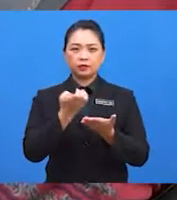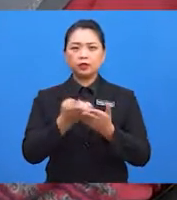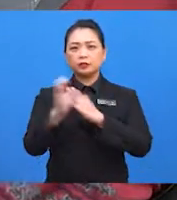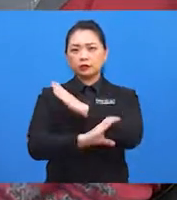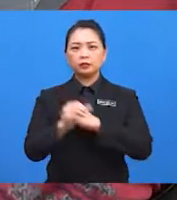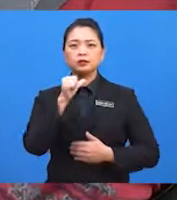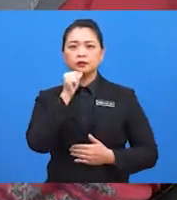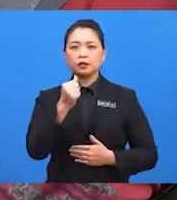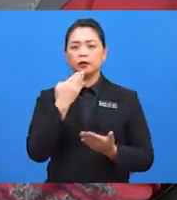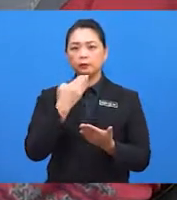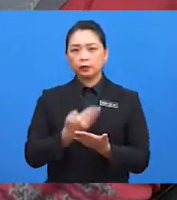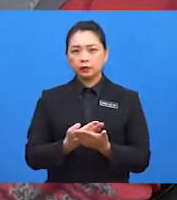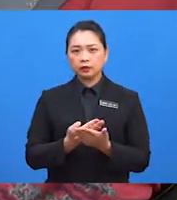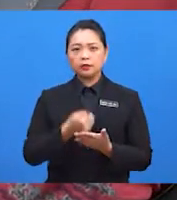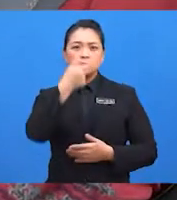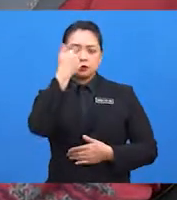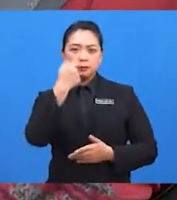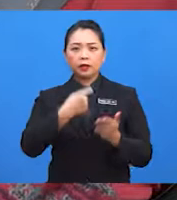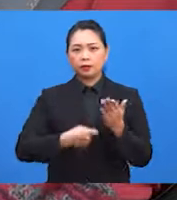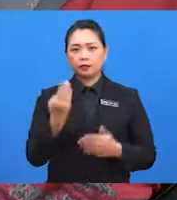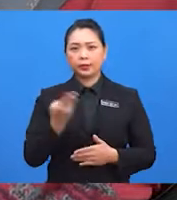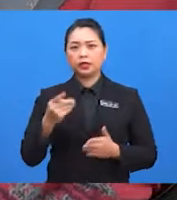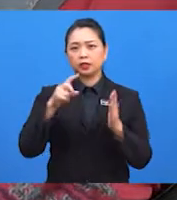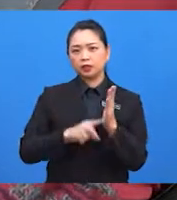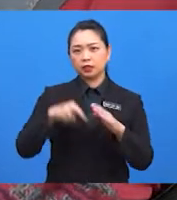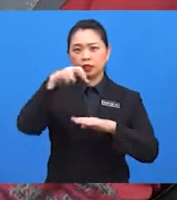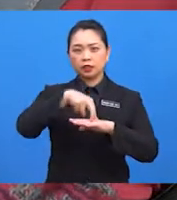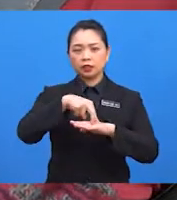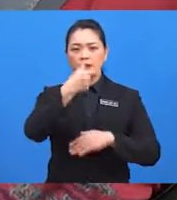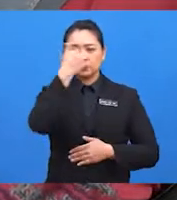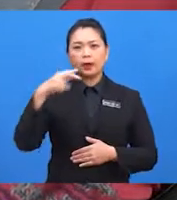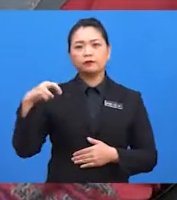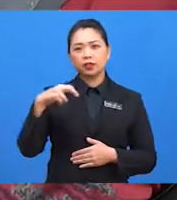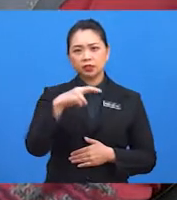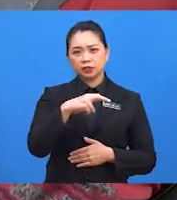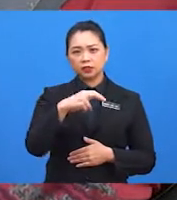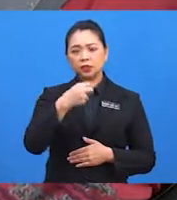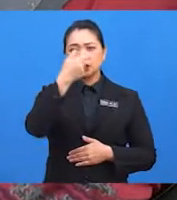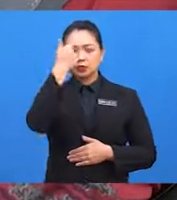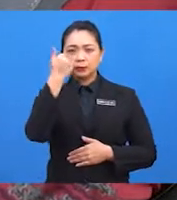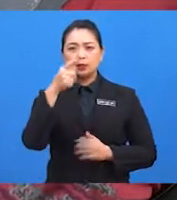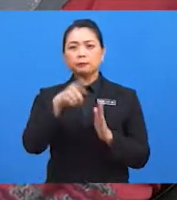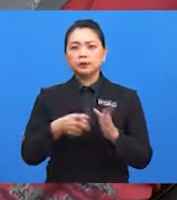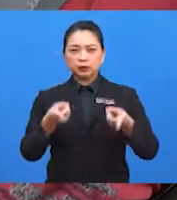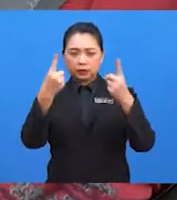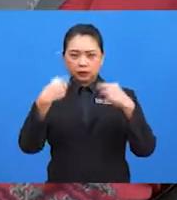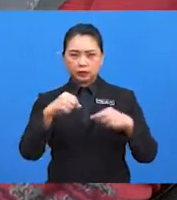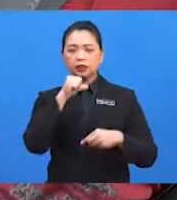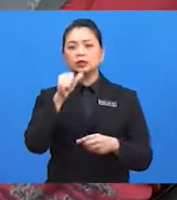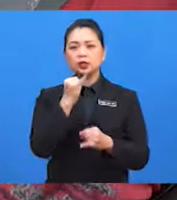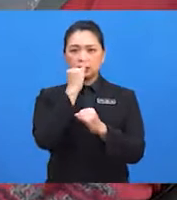baik. Tidak baik sebab harga barang naik, sebab virus corona, sebab pendatang tanpa izin. Tapi